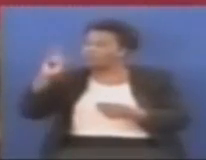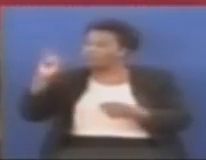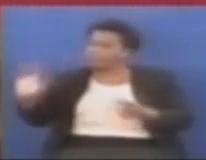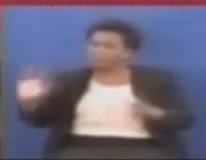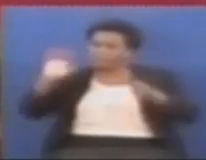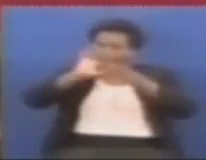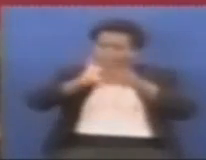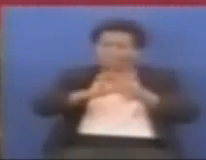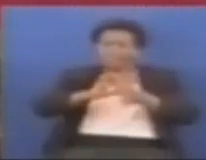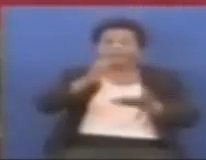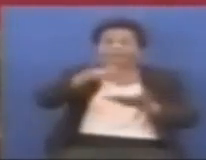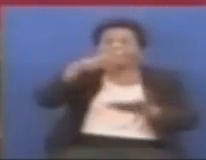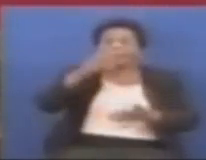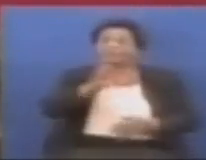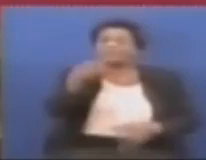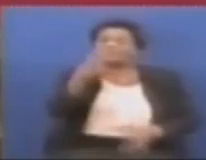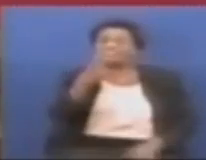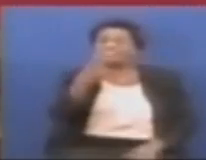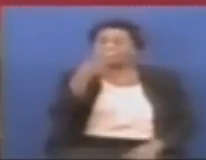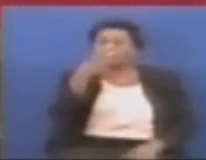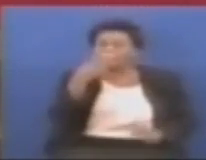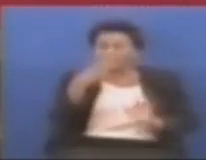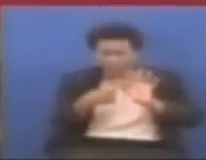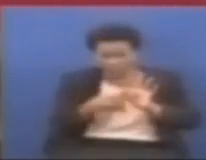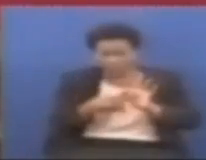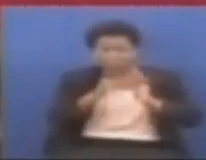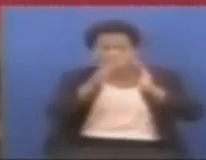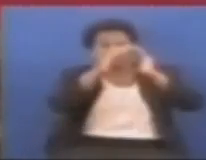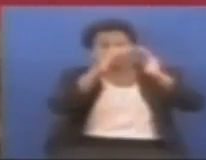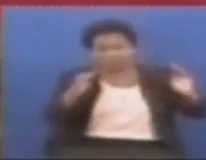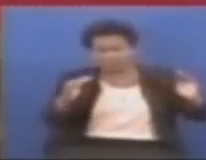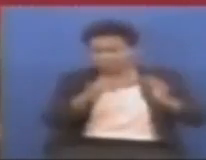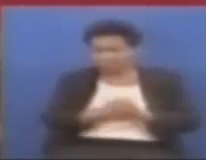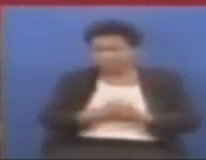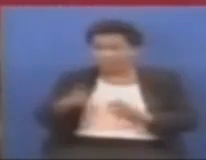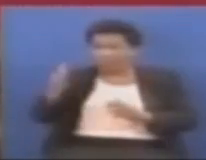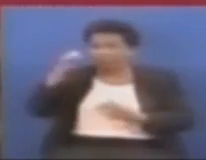nane na tumepata mafanikio makubwa. Wateja takriban 30